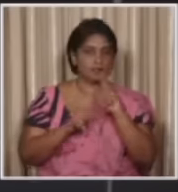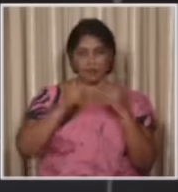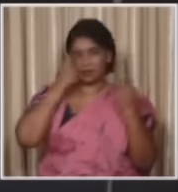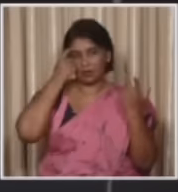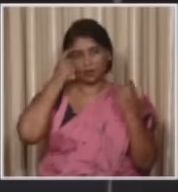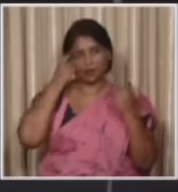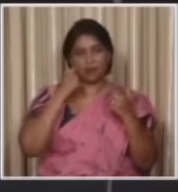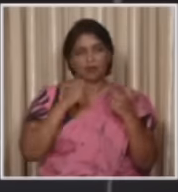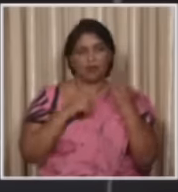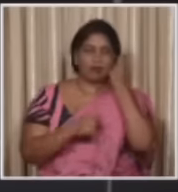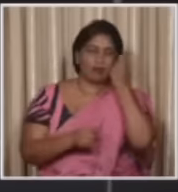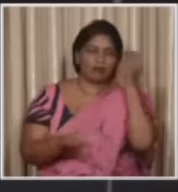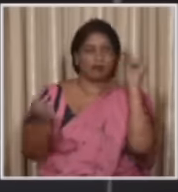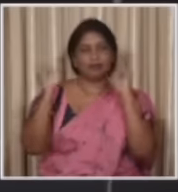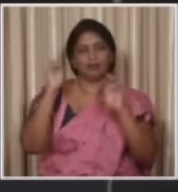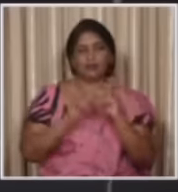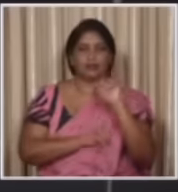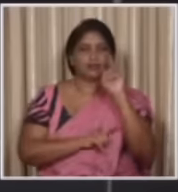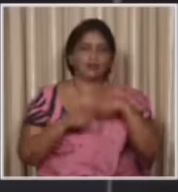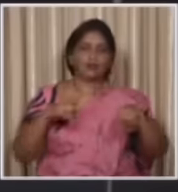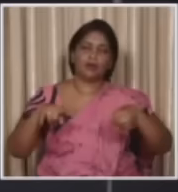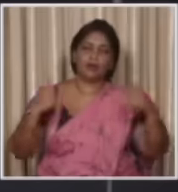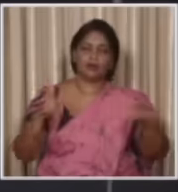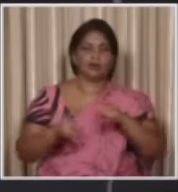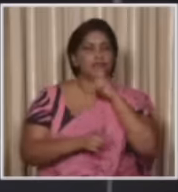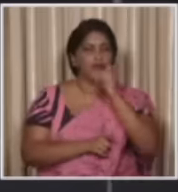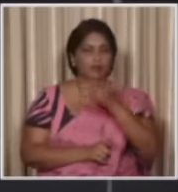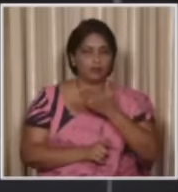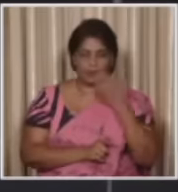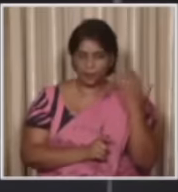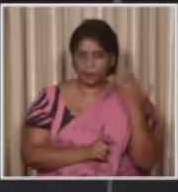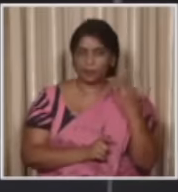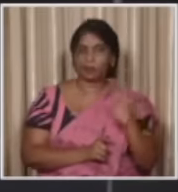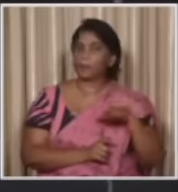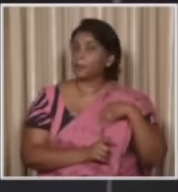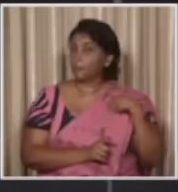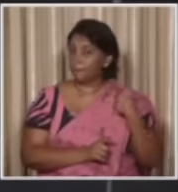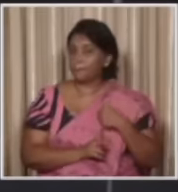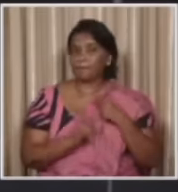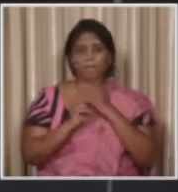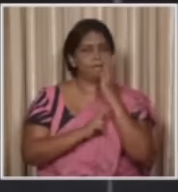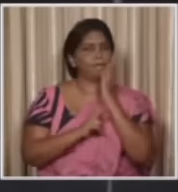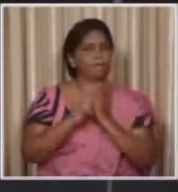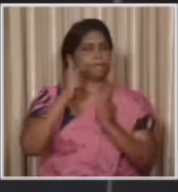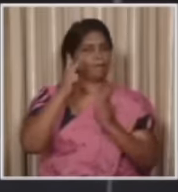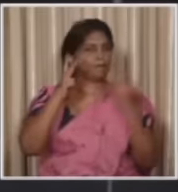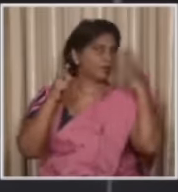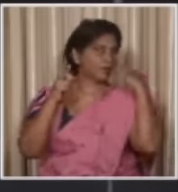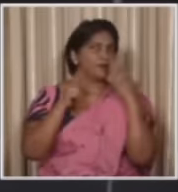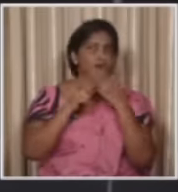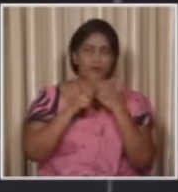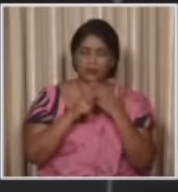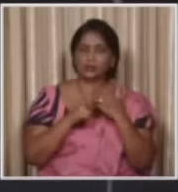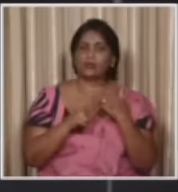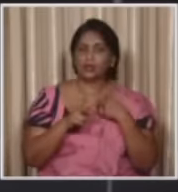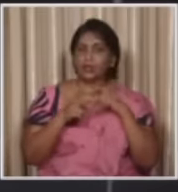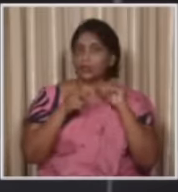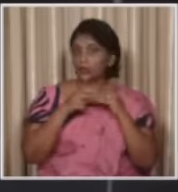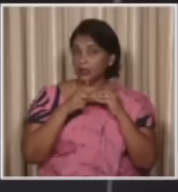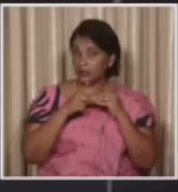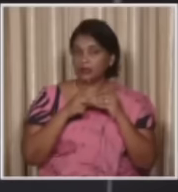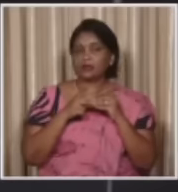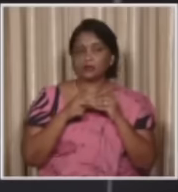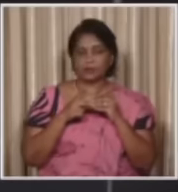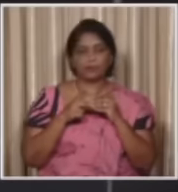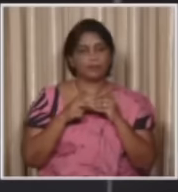ewa anushangi karma eka me sabhavedi ona mantriyuruta kiyanna puluwa ප්‍රධාන වශයෙන් මේ කරුණු දෙකටයි අවධානය යොමු කළේ මගේ දෙවෙනි කාරණේ